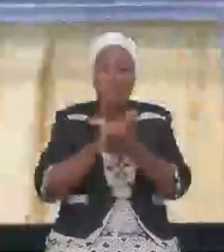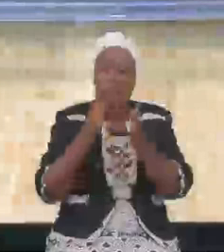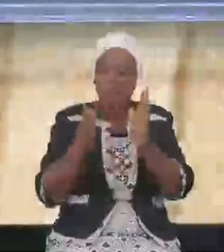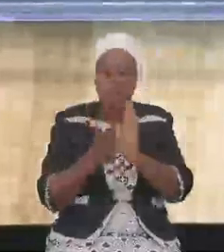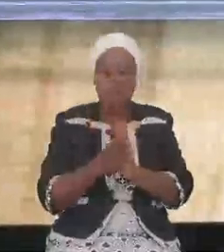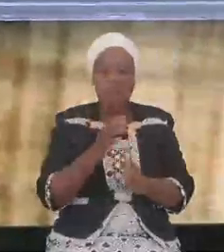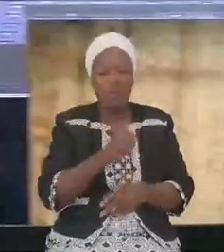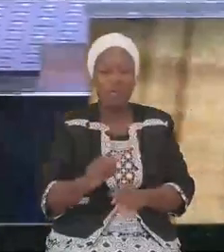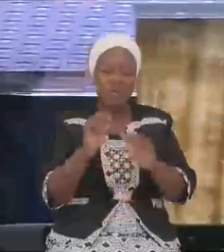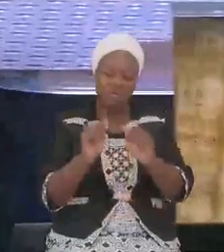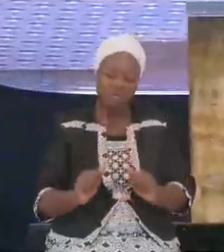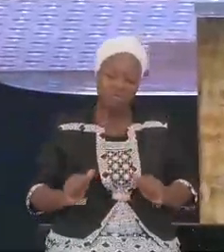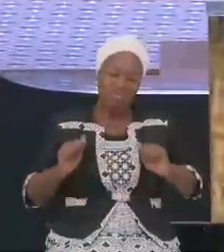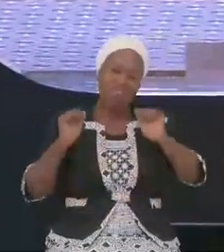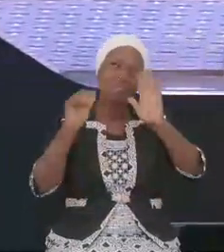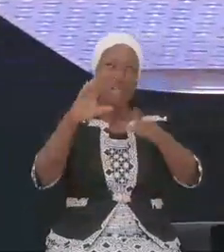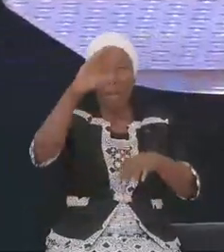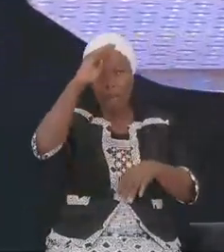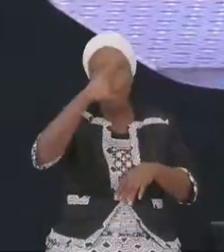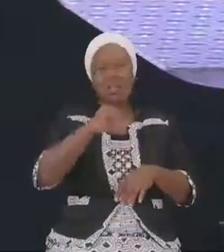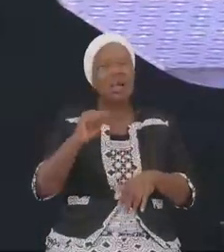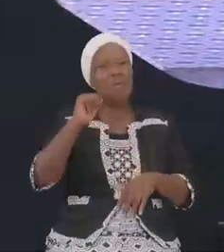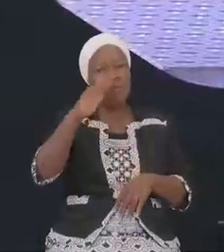une femme soumise,